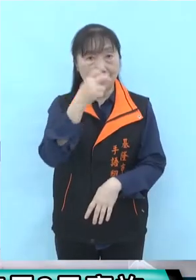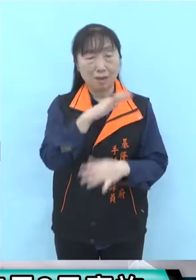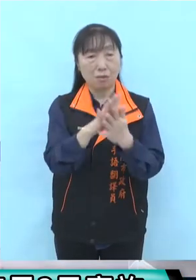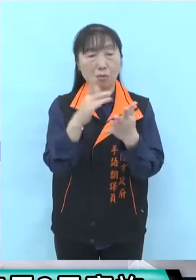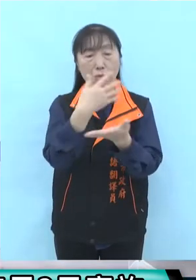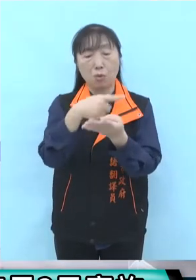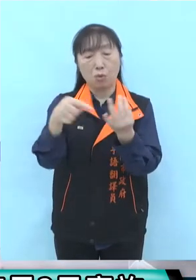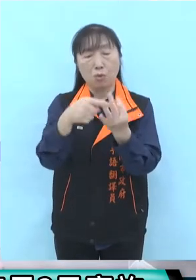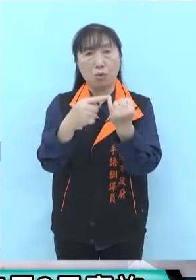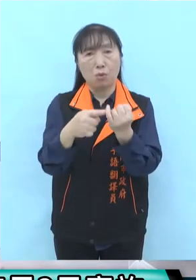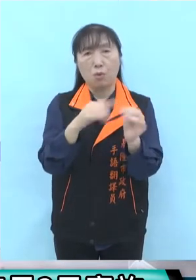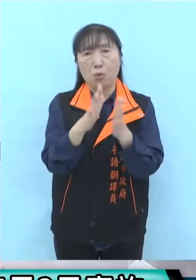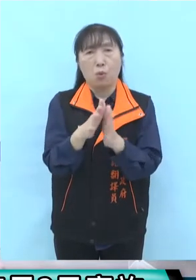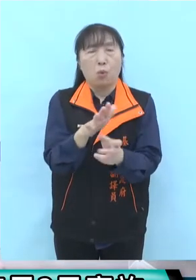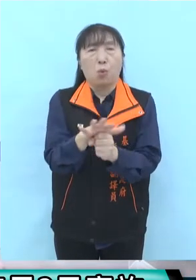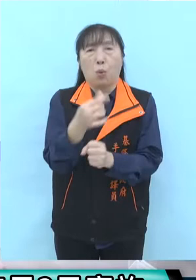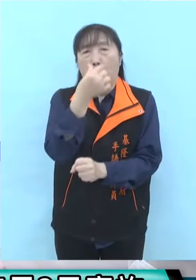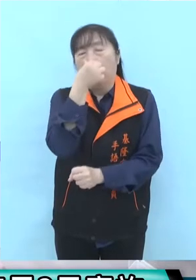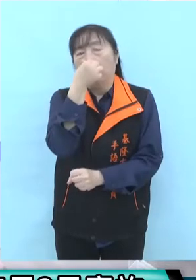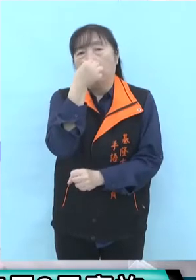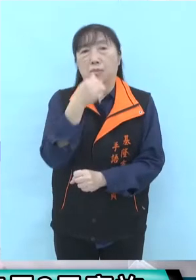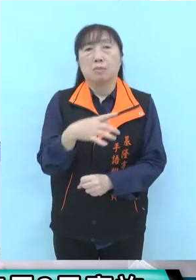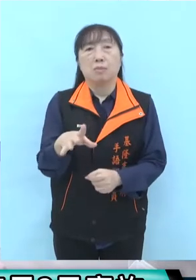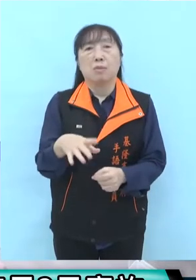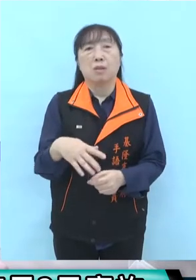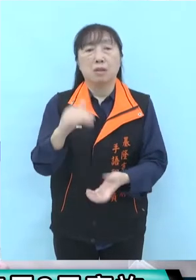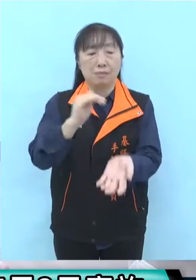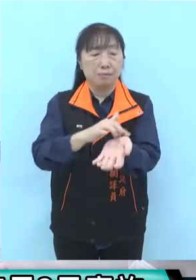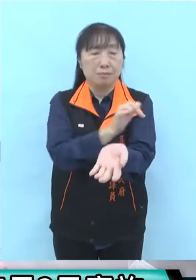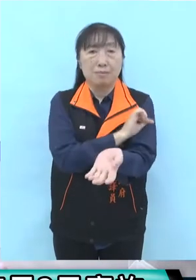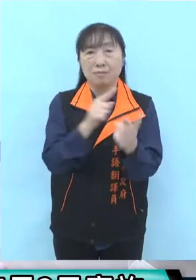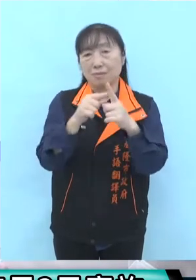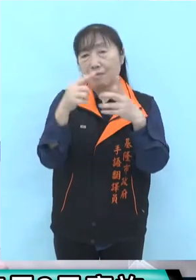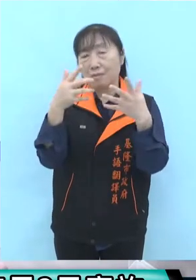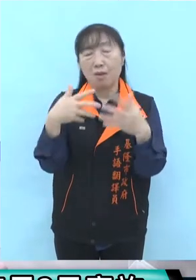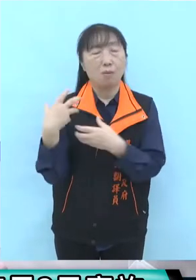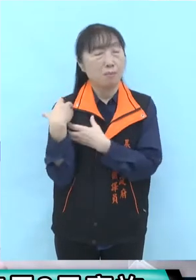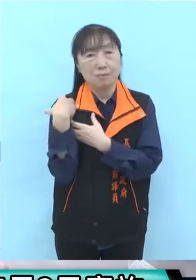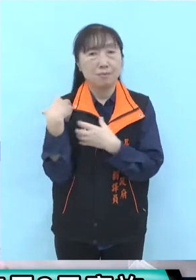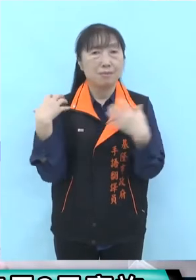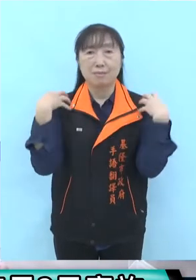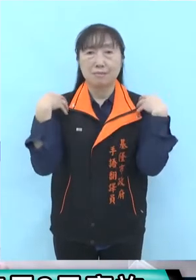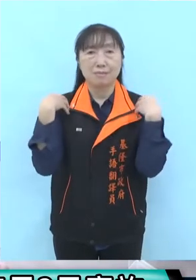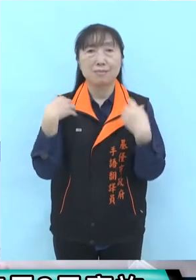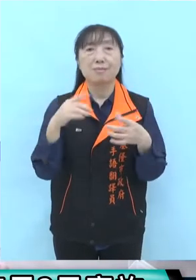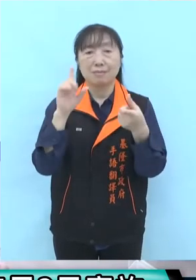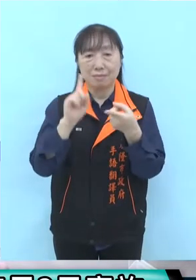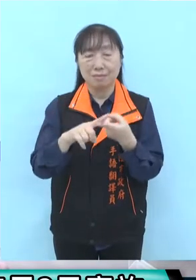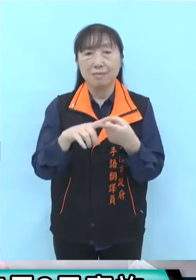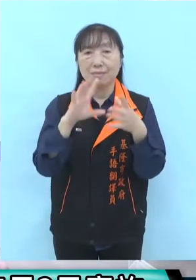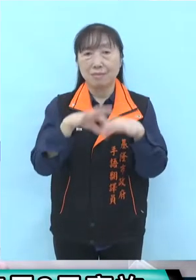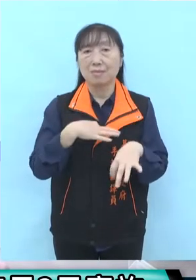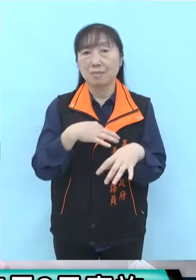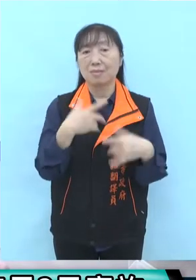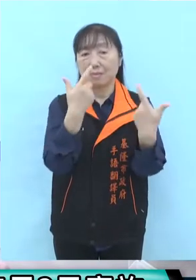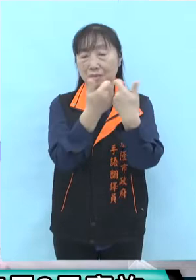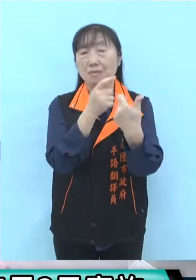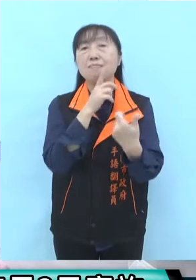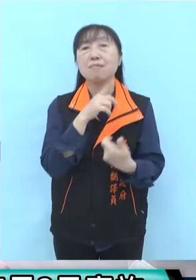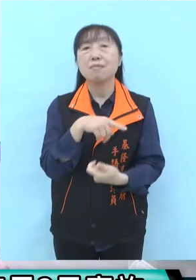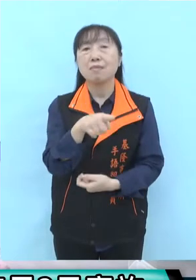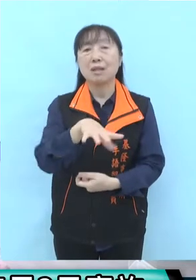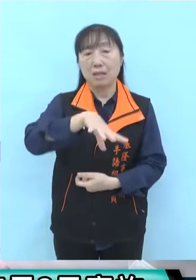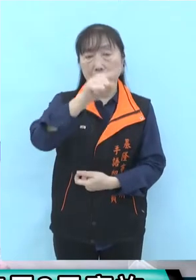常的紧绷，那医护的人力也非常的吃紧，所以原则上我是支持这个快筛阳性之